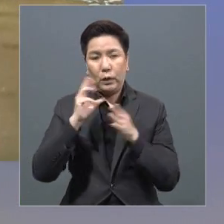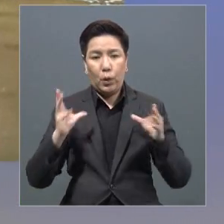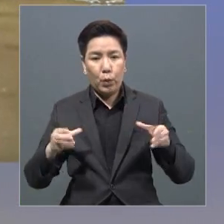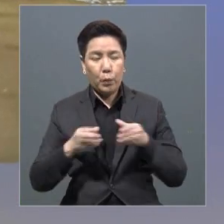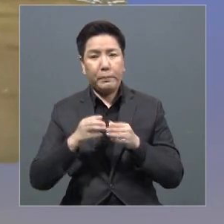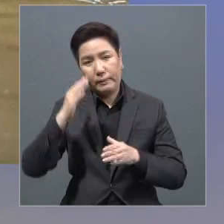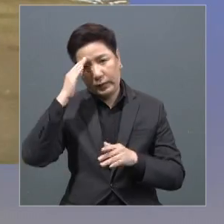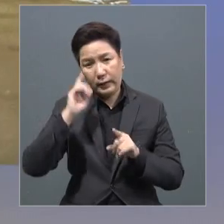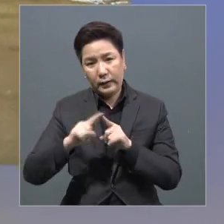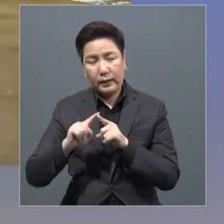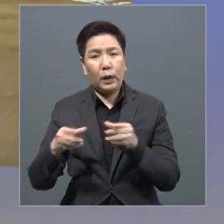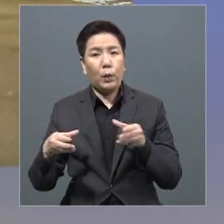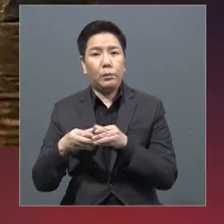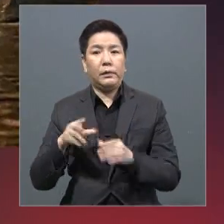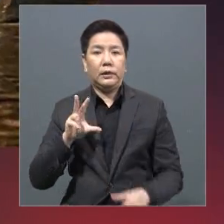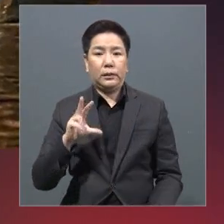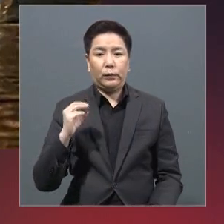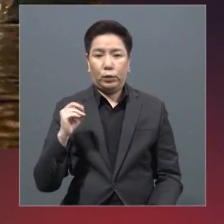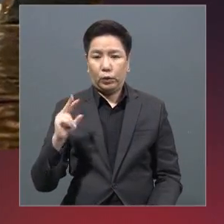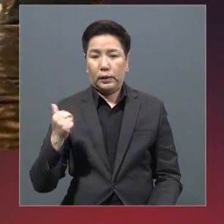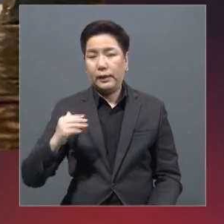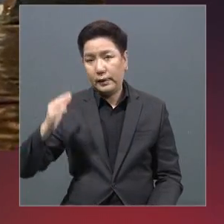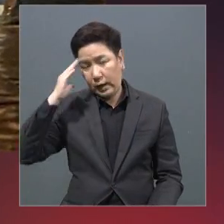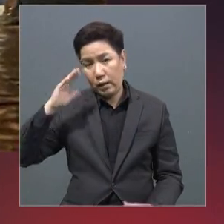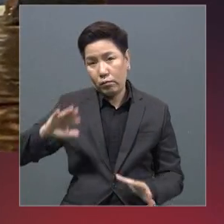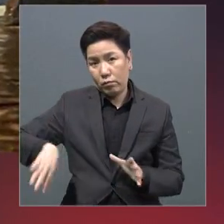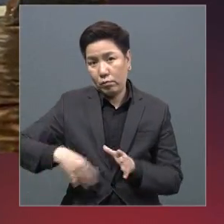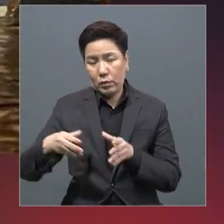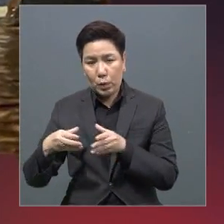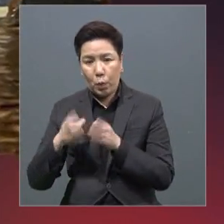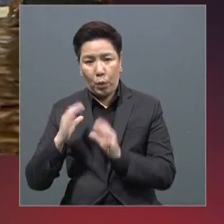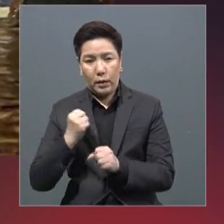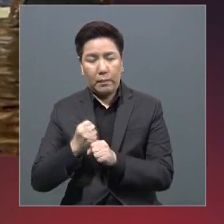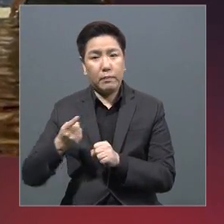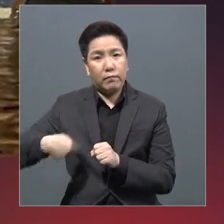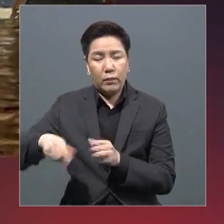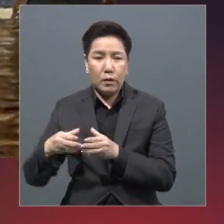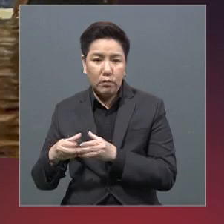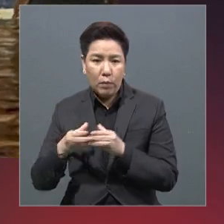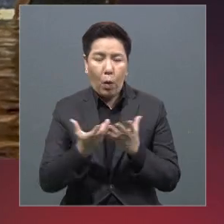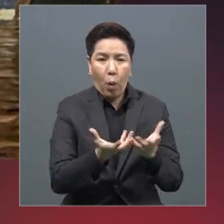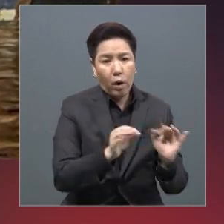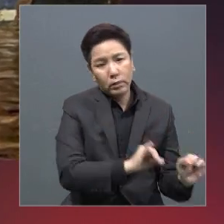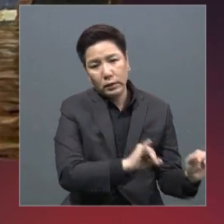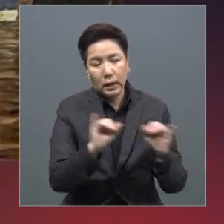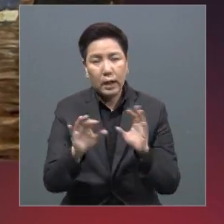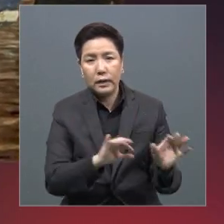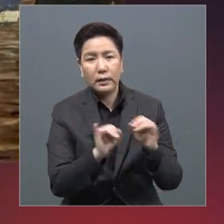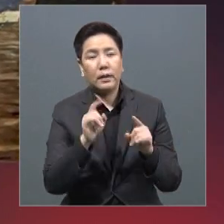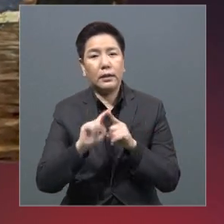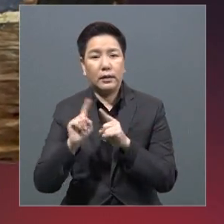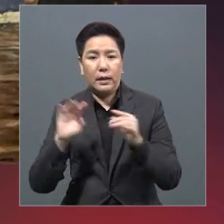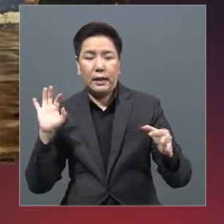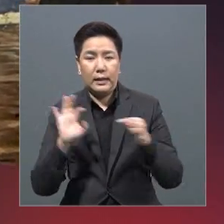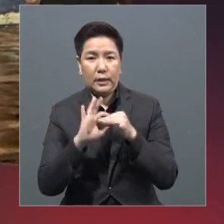กิจการพลเรือนที่ 302กองกำลังนเรศวรร่วมกับหน่วยงานในพื้นที่ไปช่วยขนย้ายชาวบ้านแล้วก็สิ่งของออก